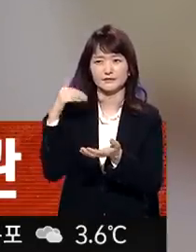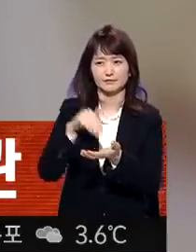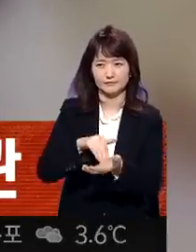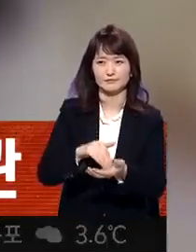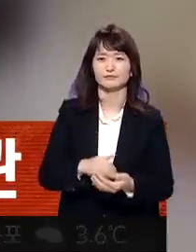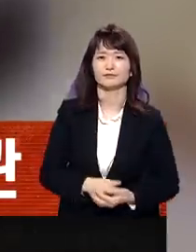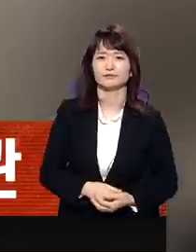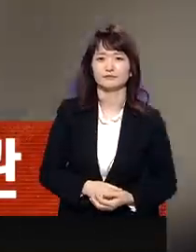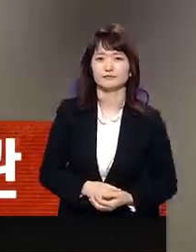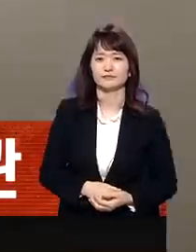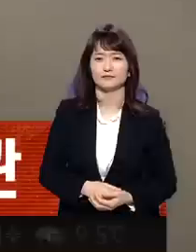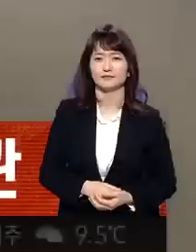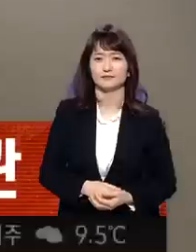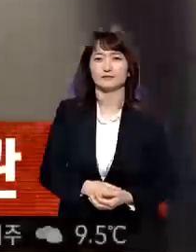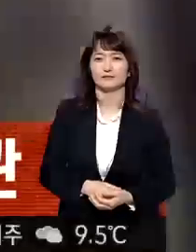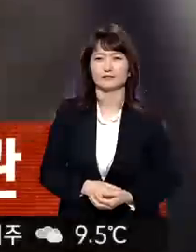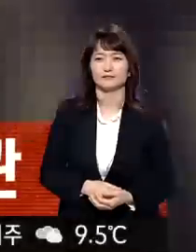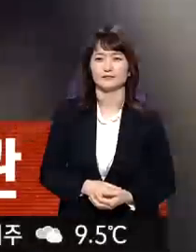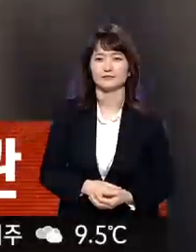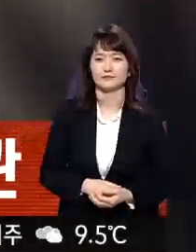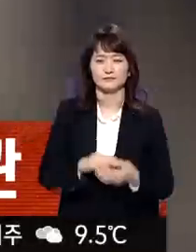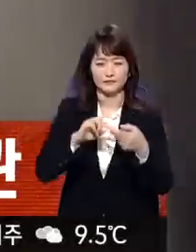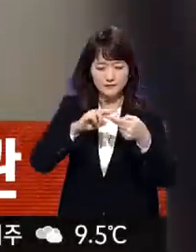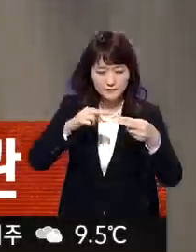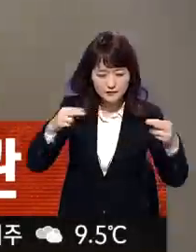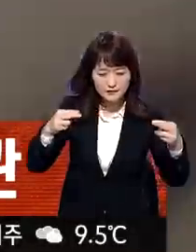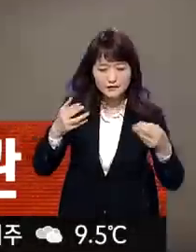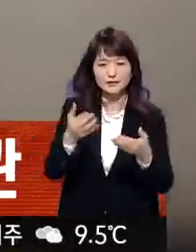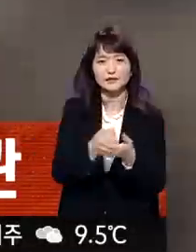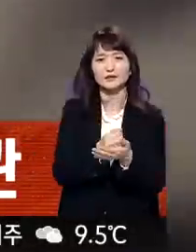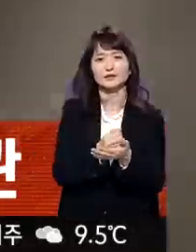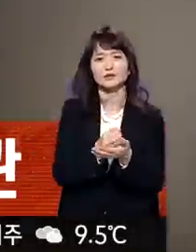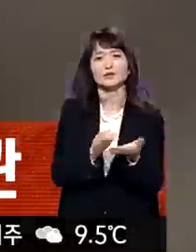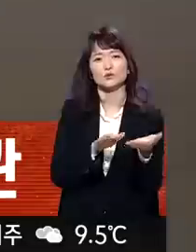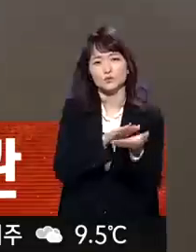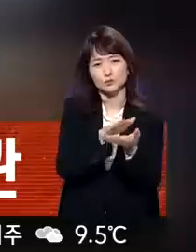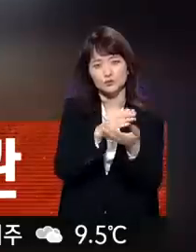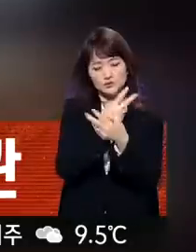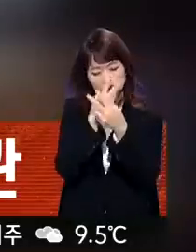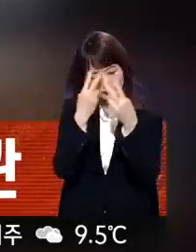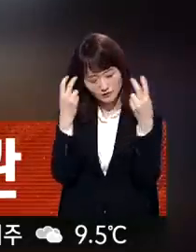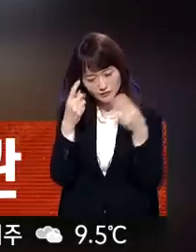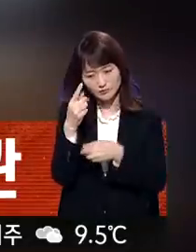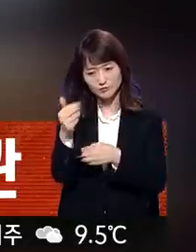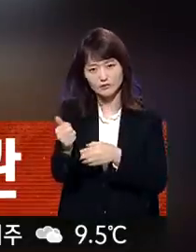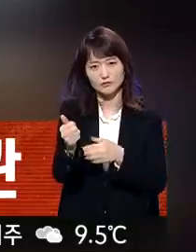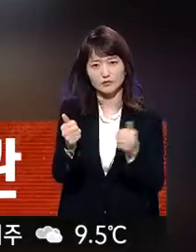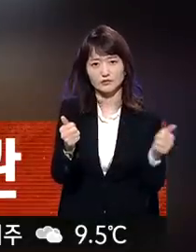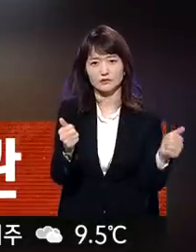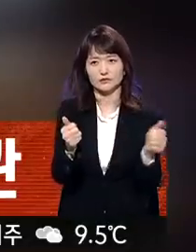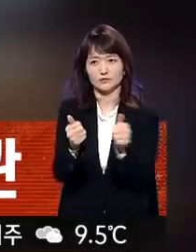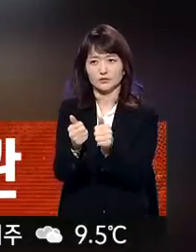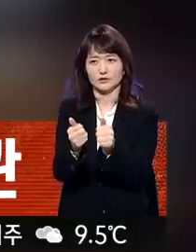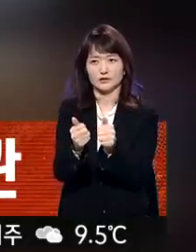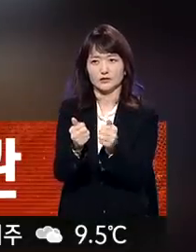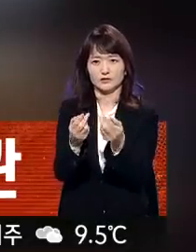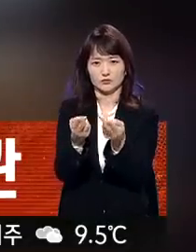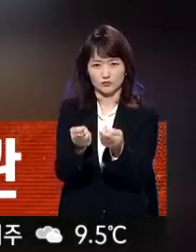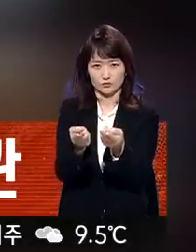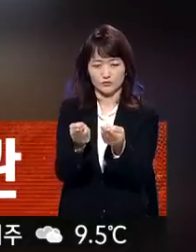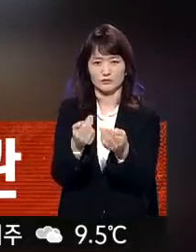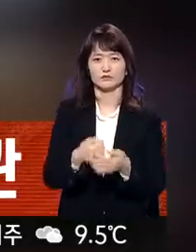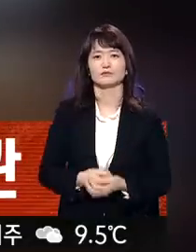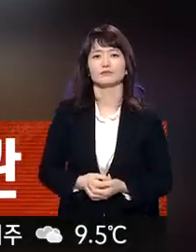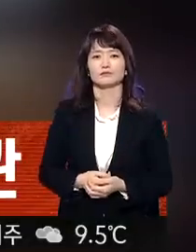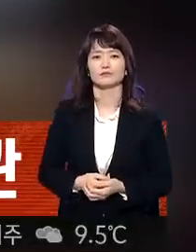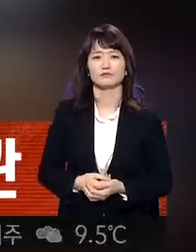새끼. 자, 이제는 저렇게 끈을 가지고 장난도 치고 또 잘 때도 항상 소방관의 품에 안겨서 잠든다고 합니다. 아이고. 소방관도